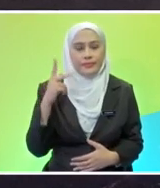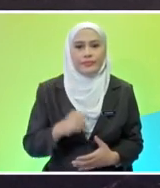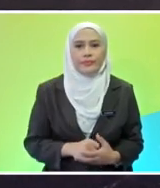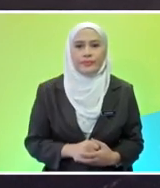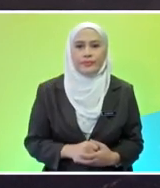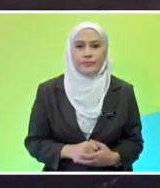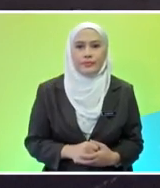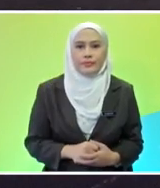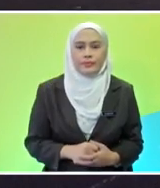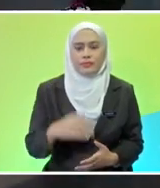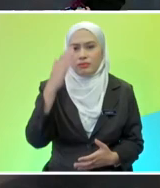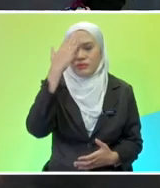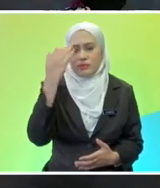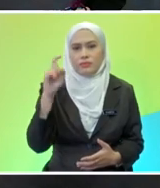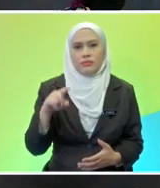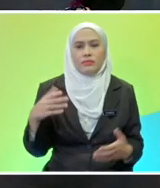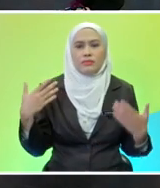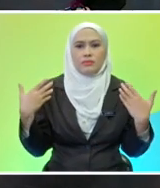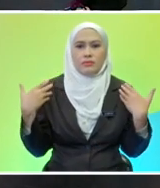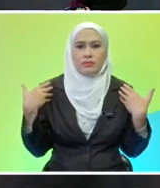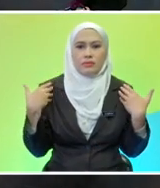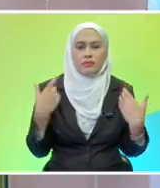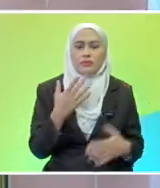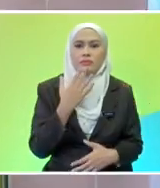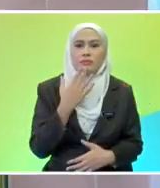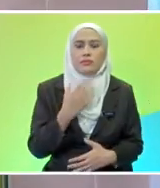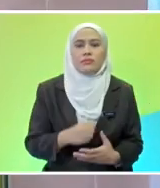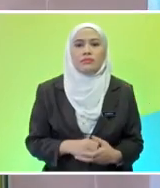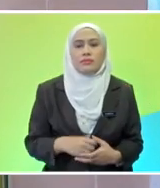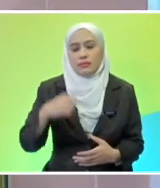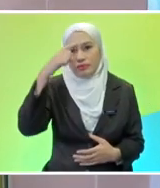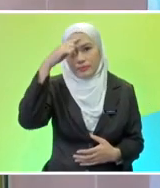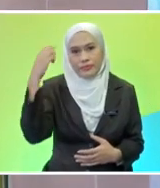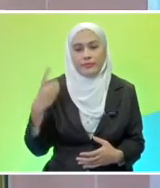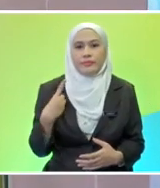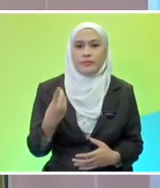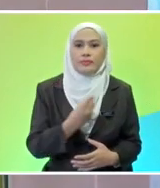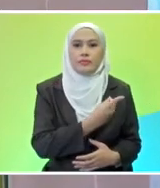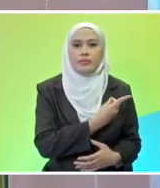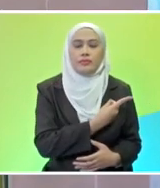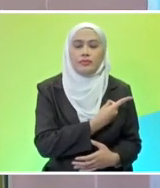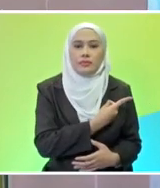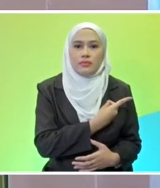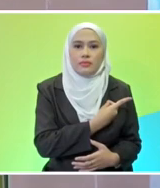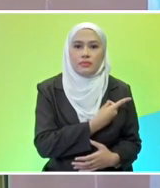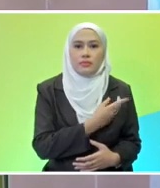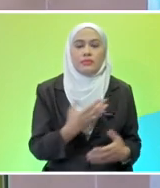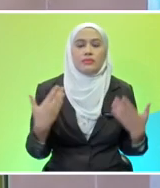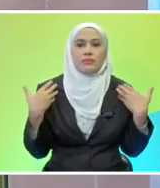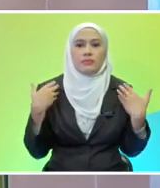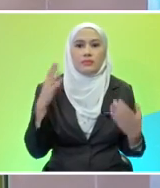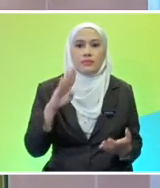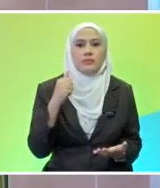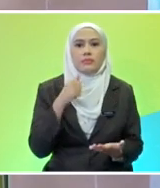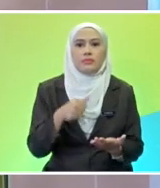pula nak kena ada warna kan? Kita kampung ada satu je. Ya, sebab kita akan cabut. Kita ada empat sampul kat situ. Akmal, cuba